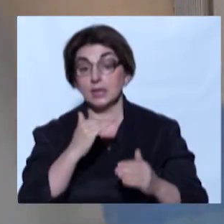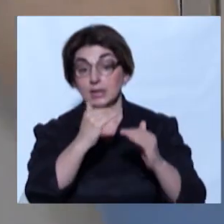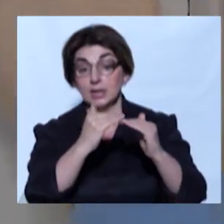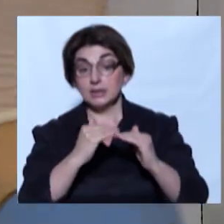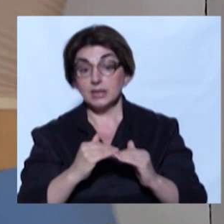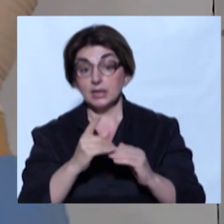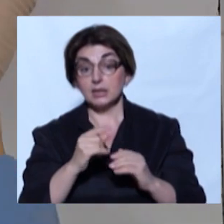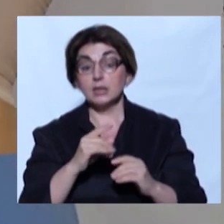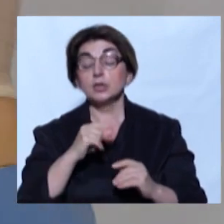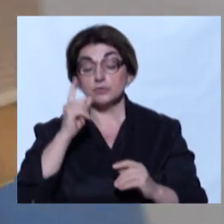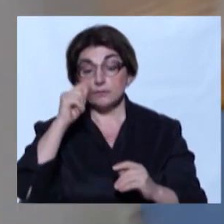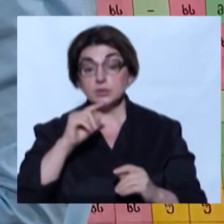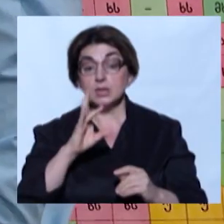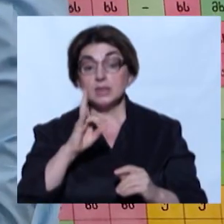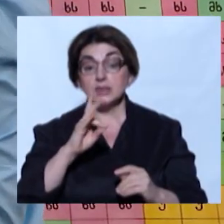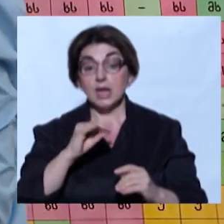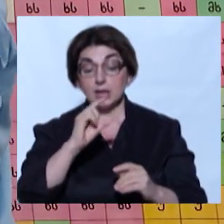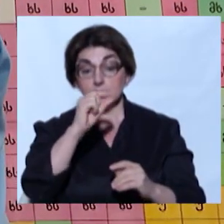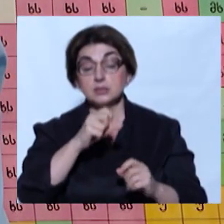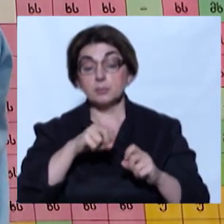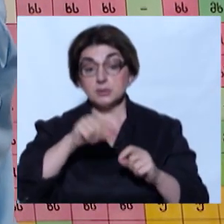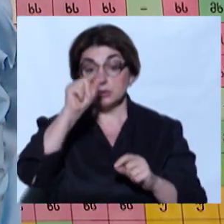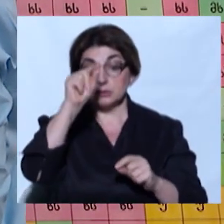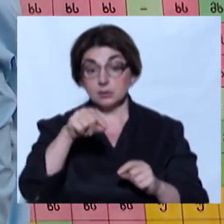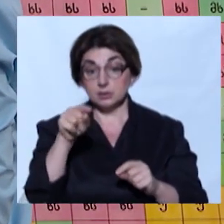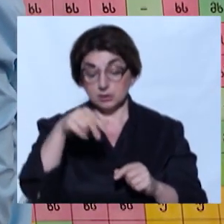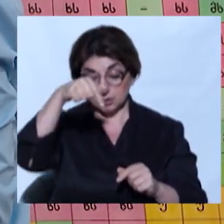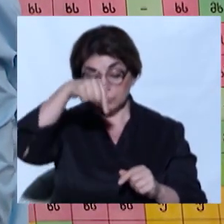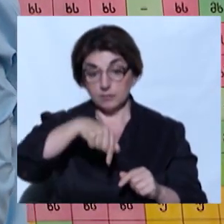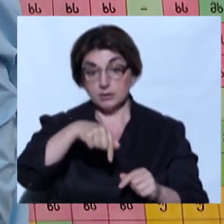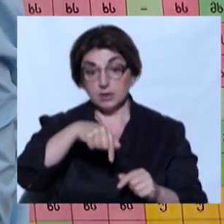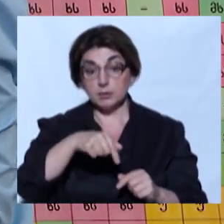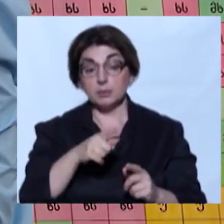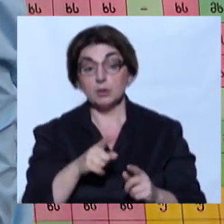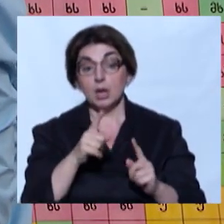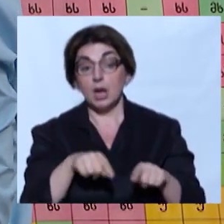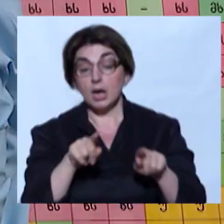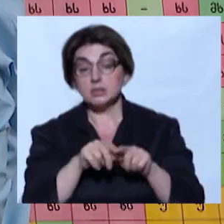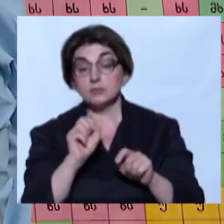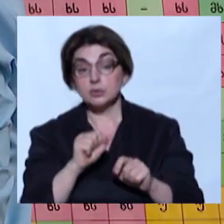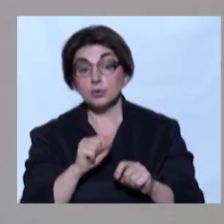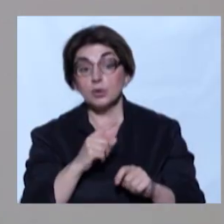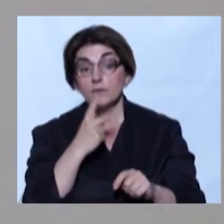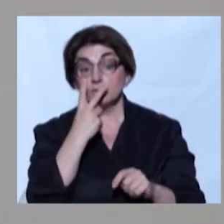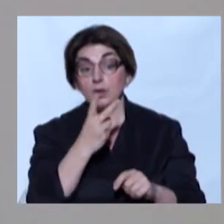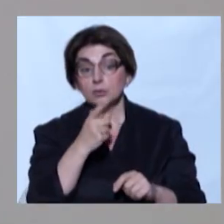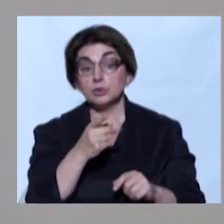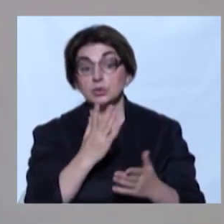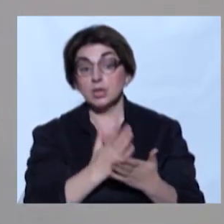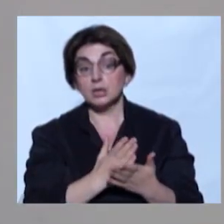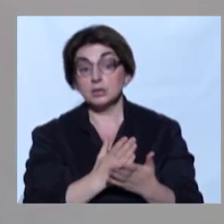თქვენი ნალექის ნიშანი არის ის არის, რომელიც ქვევით არის მიმართული. ასევე შეგვიძლია მიუთითოთ, რომ ის